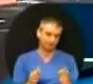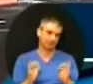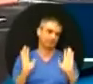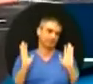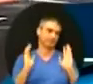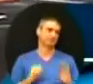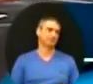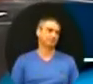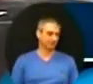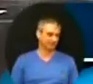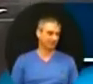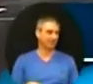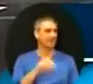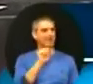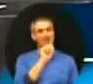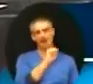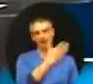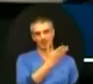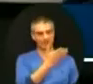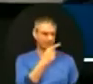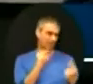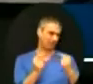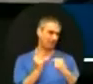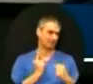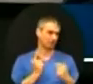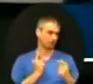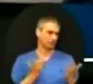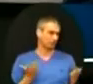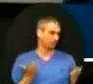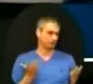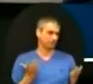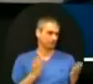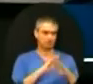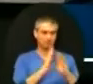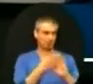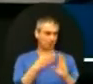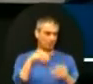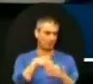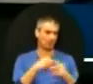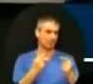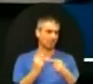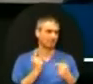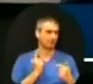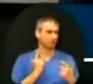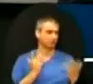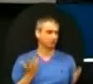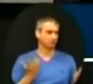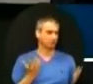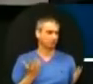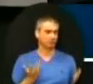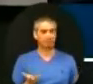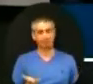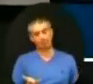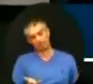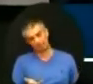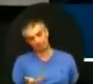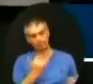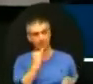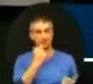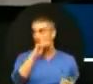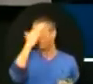מילה, באמת. אריה אלדד, אבל בסוף זה הרי קרב אישי. בסוף זה הכל מתכנס לקרב אישי. כן, לא